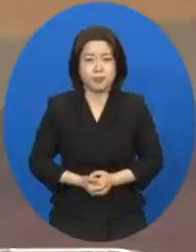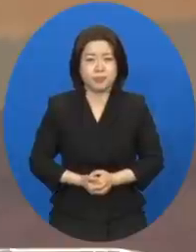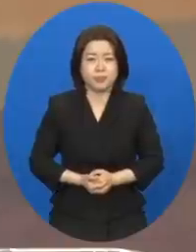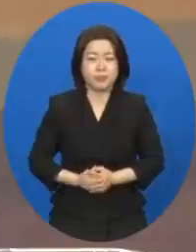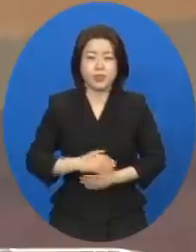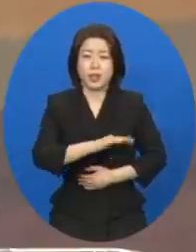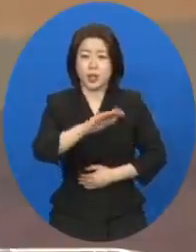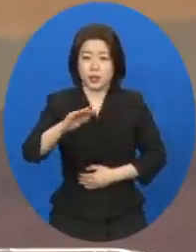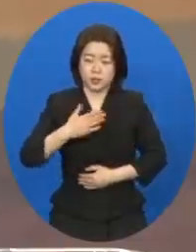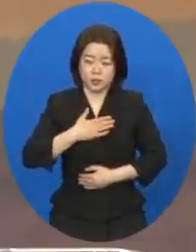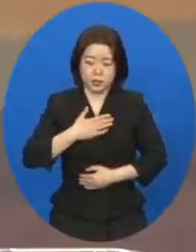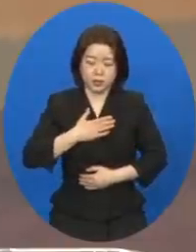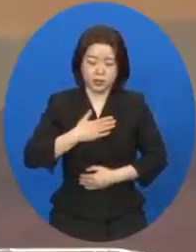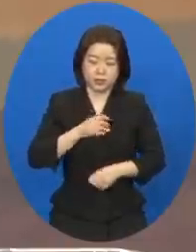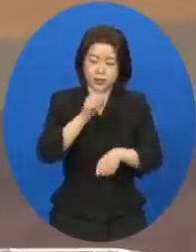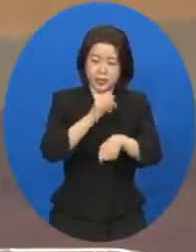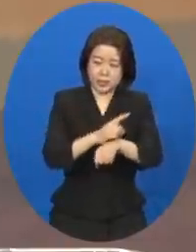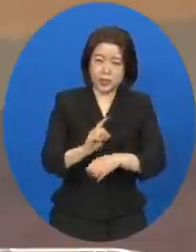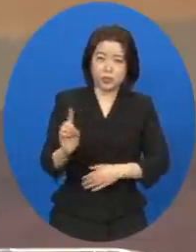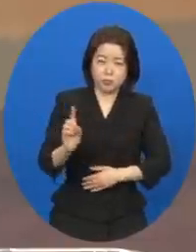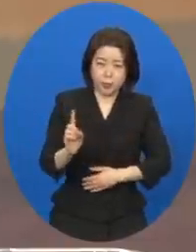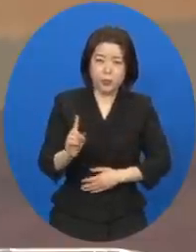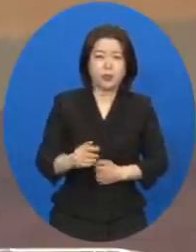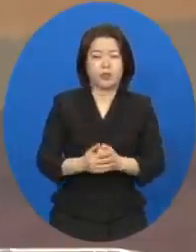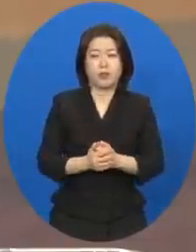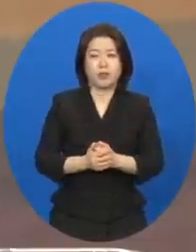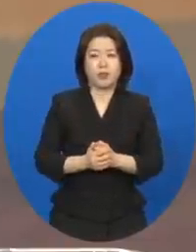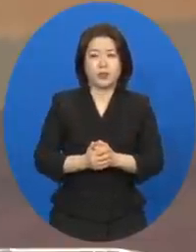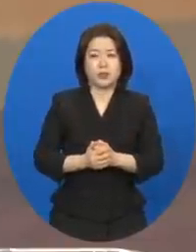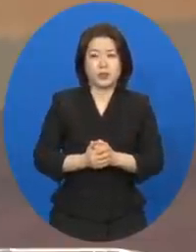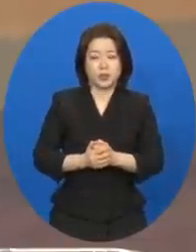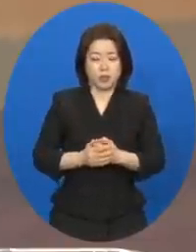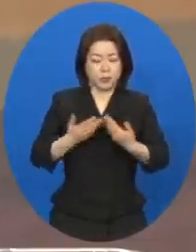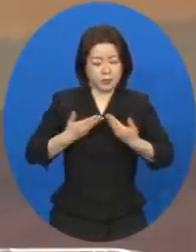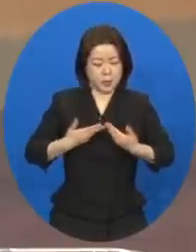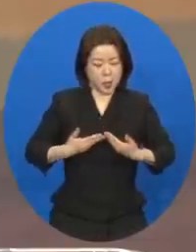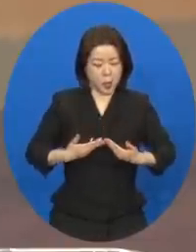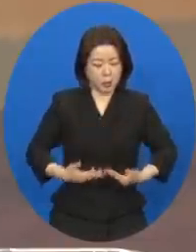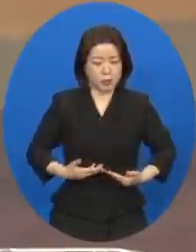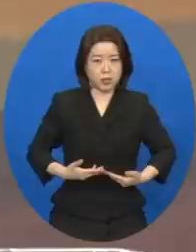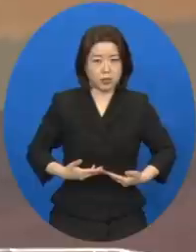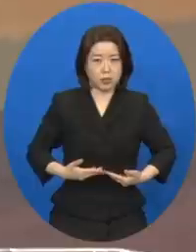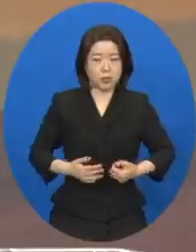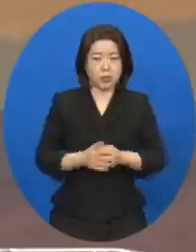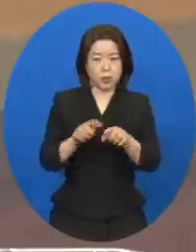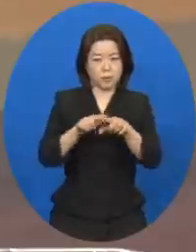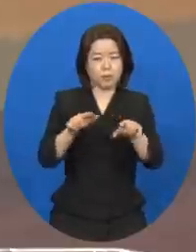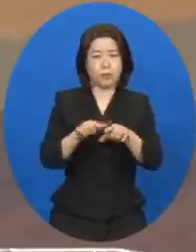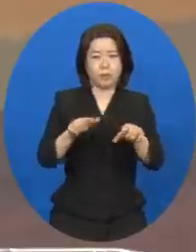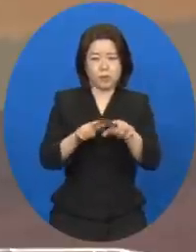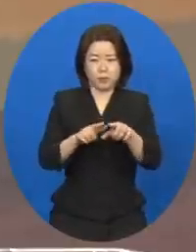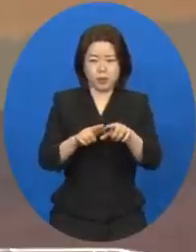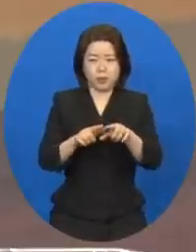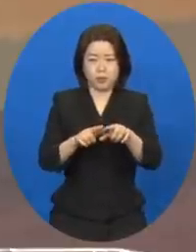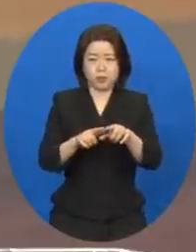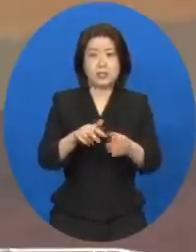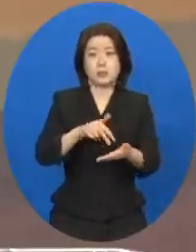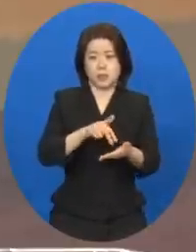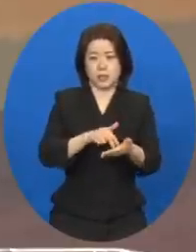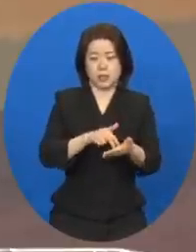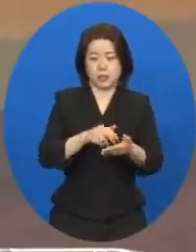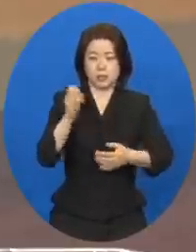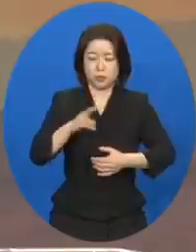저는 성격적으로 굉장히 차분하고 냉정한 형편이고 또 좀